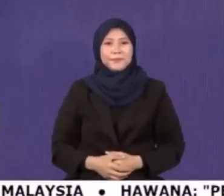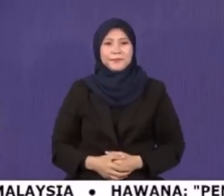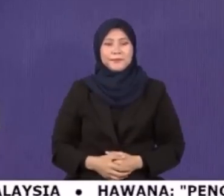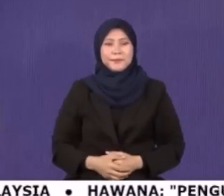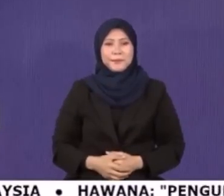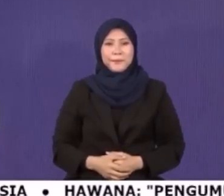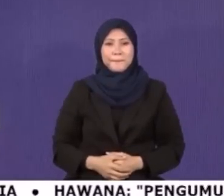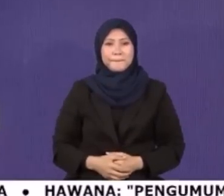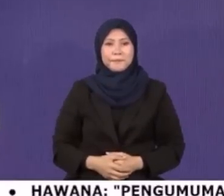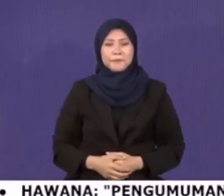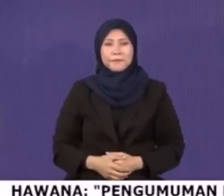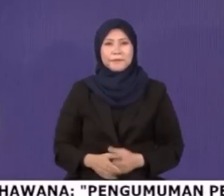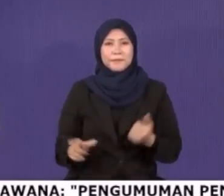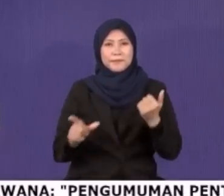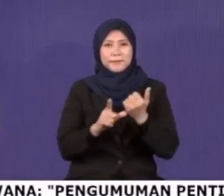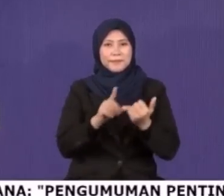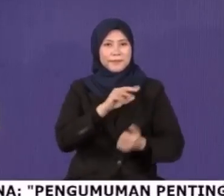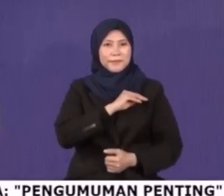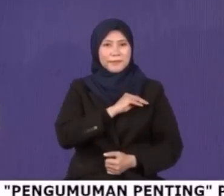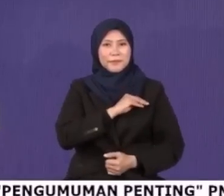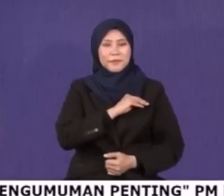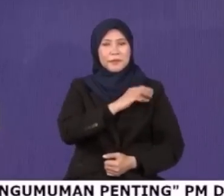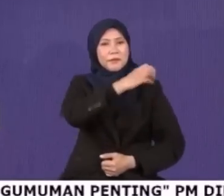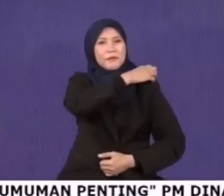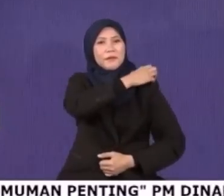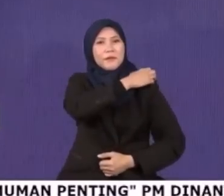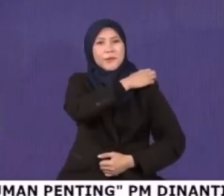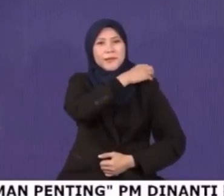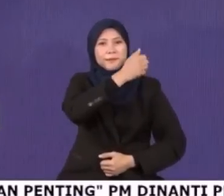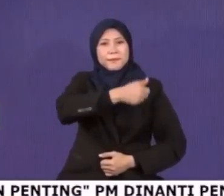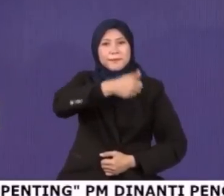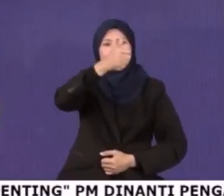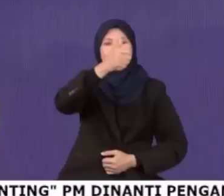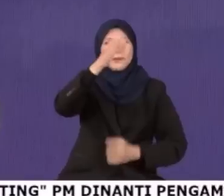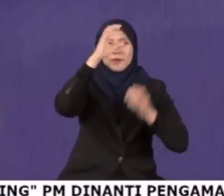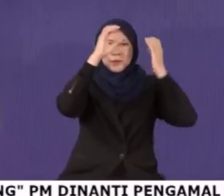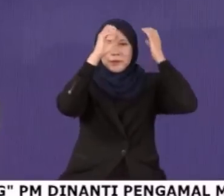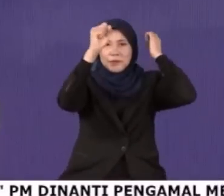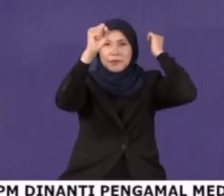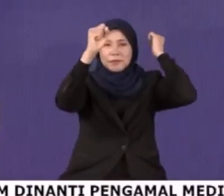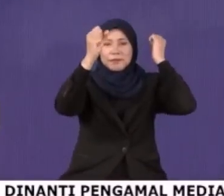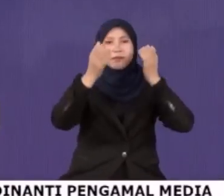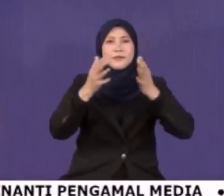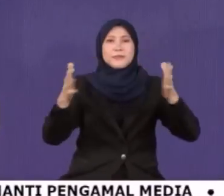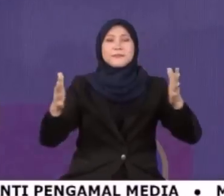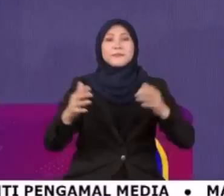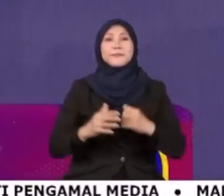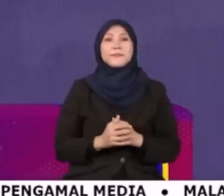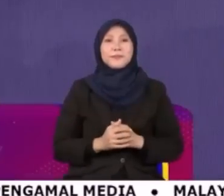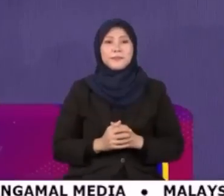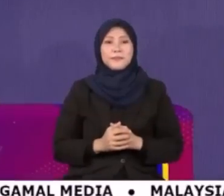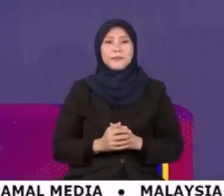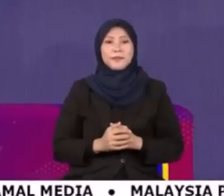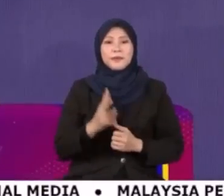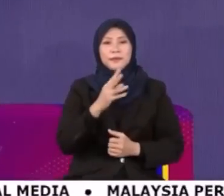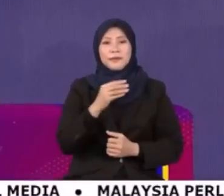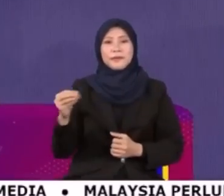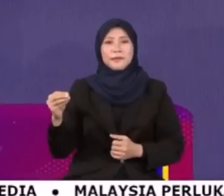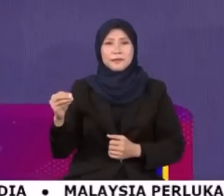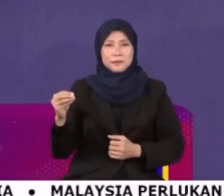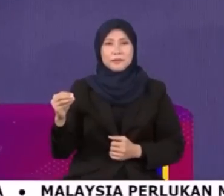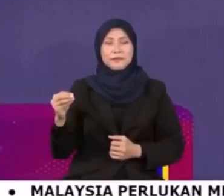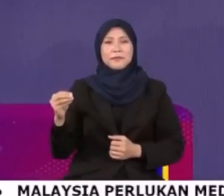izin semalam menteri kepegawai kanan duta besar dan pengamal